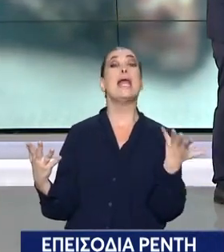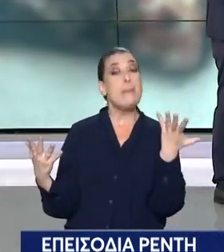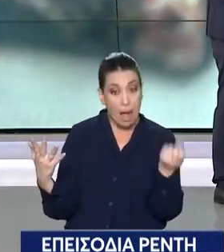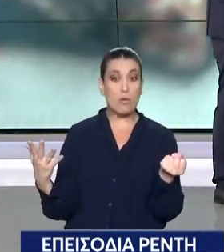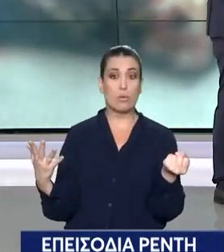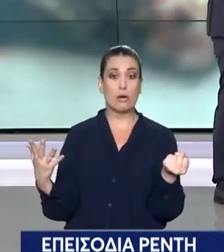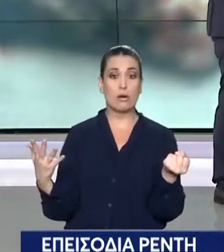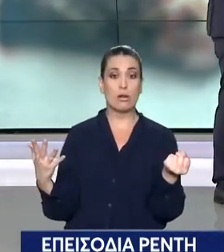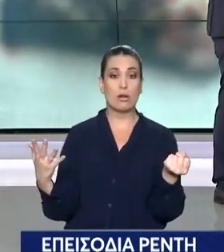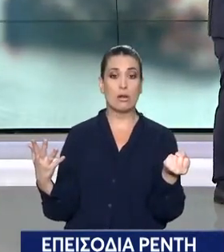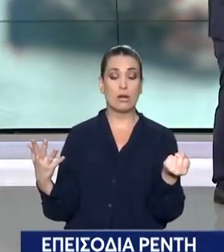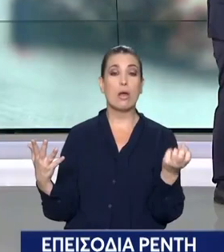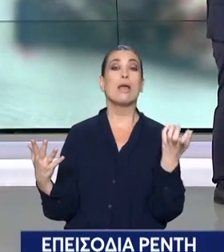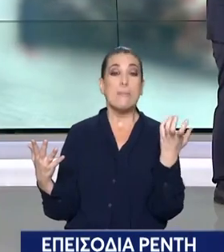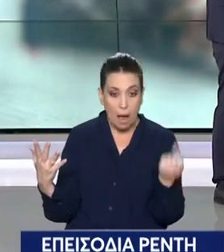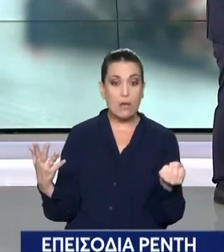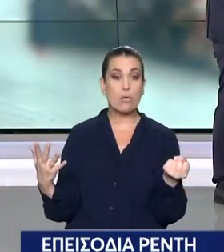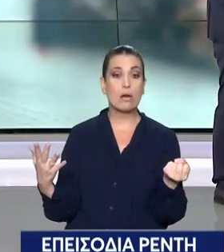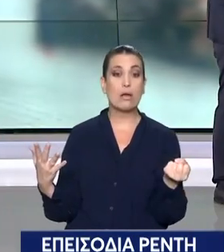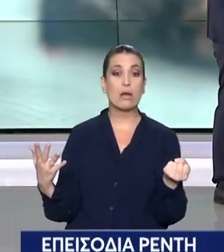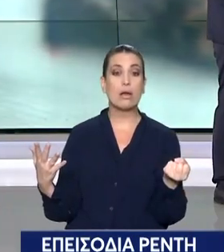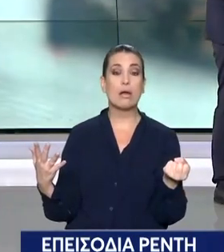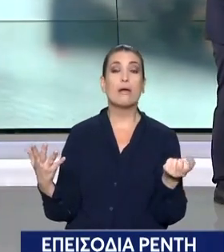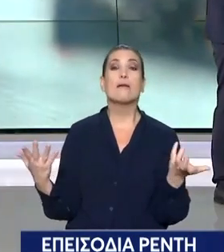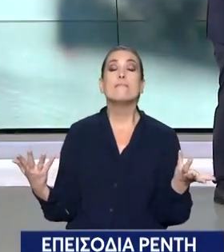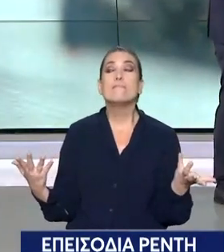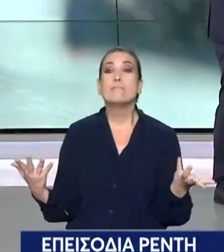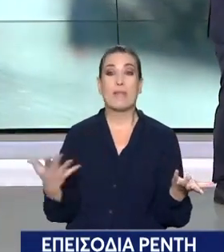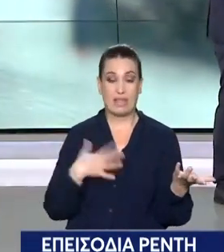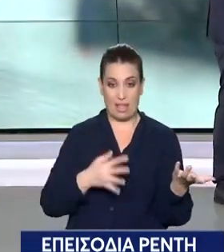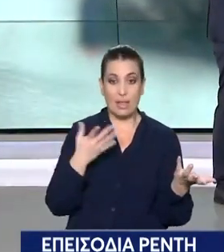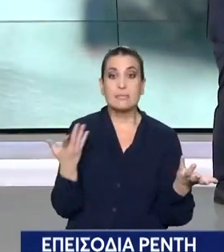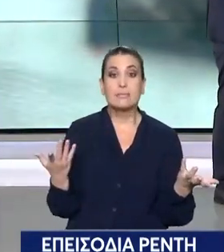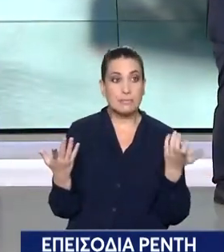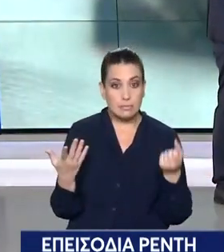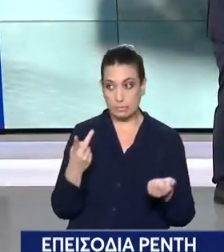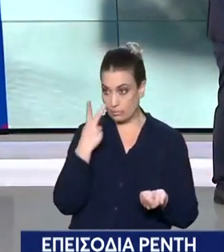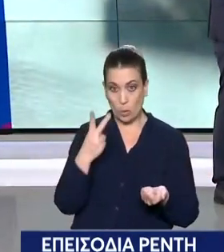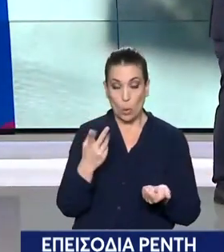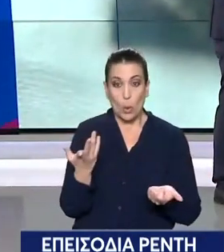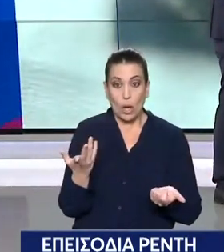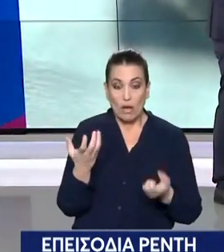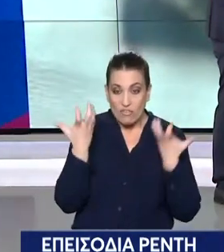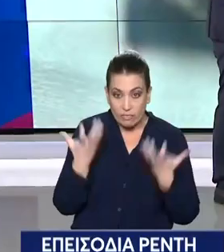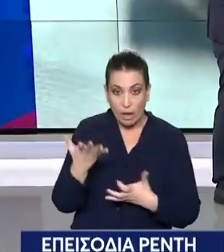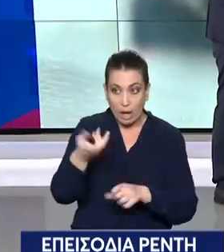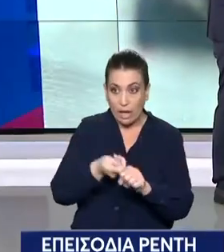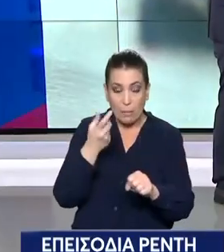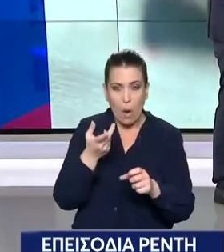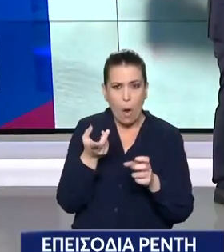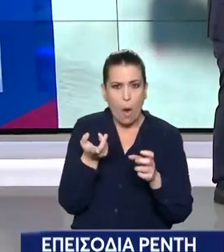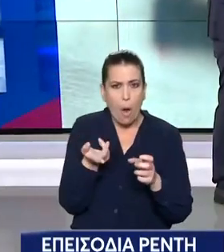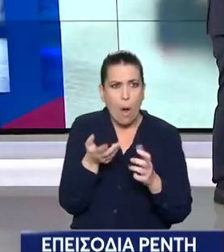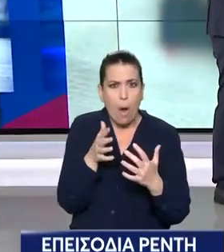υπάρχουν όπλα που χρησιμοποιεί η αστυνομία, αν μπορούμε να ονομάσουμε όπλα τα χημικά, για να αποτρέψει μάχες σώμα